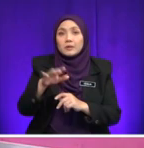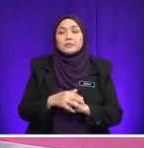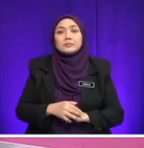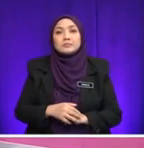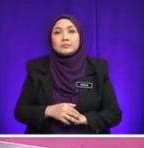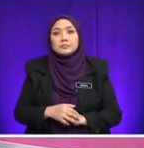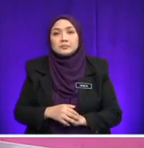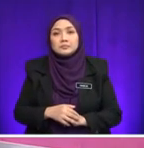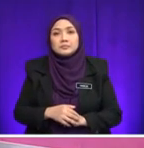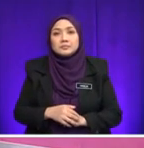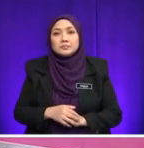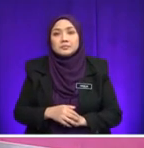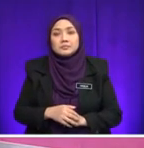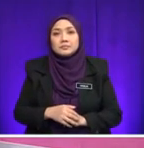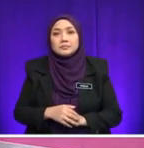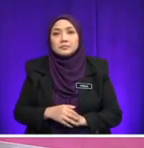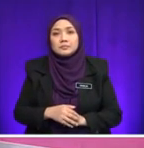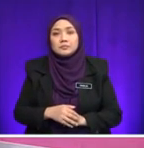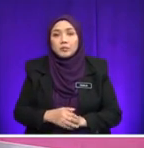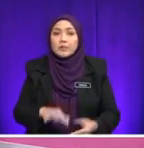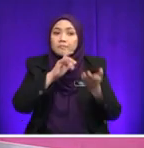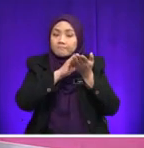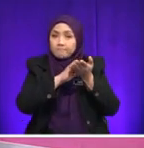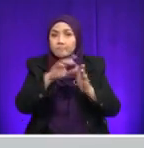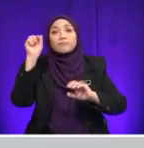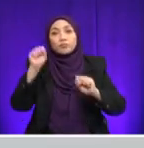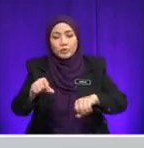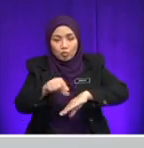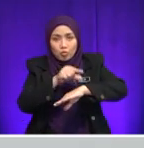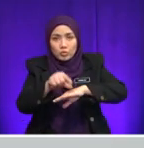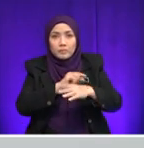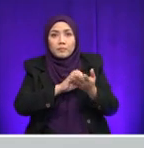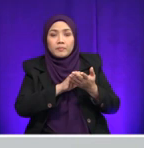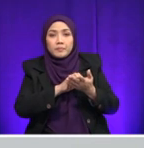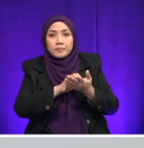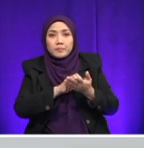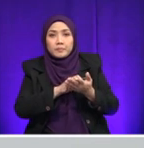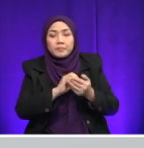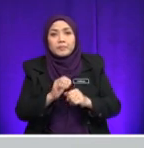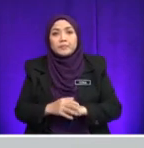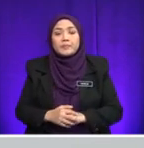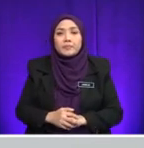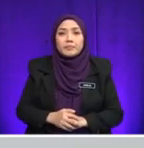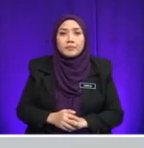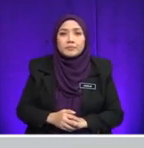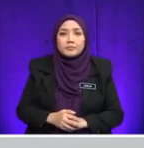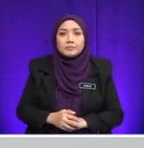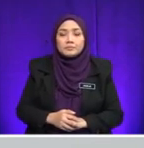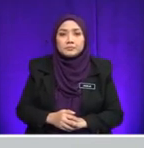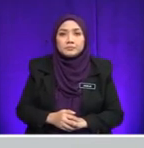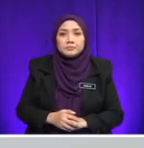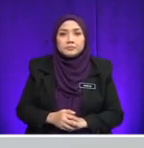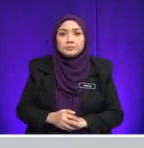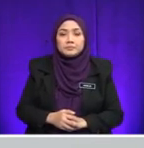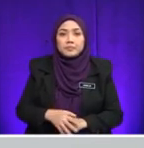gajah jadi kita dekat sama dengan 876 pembelahan